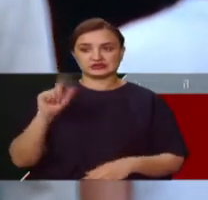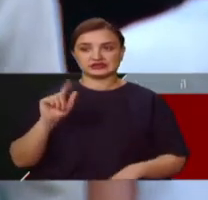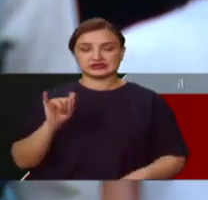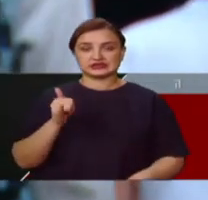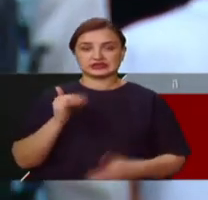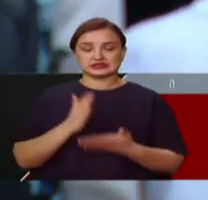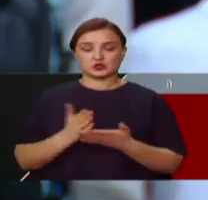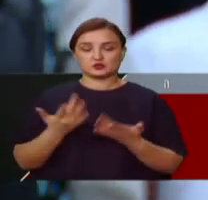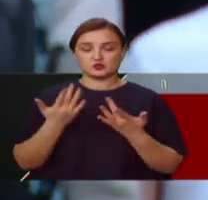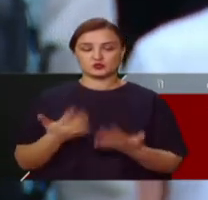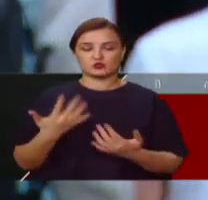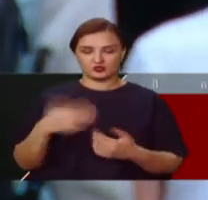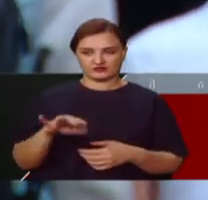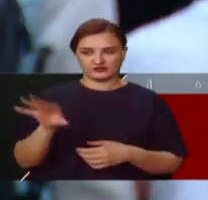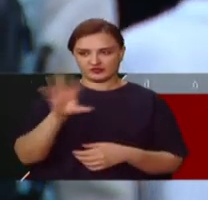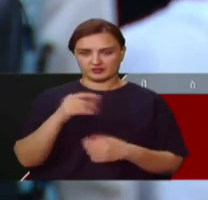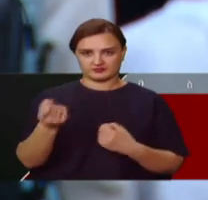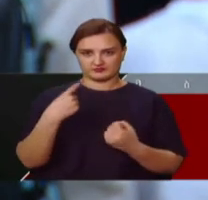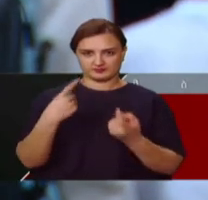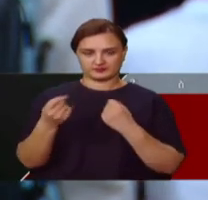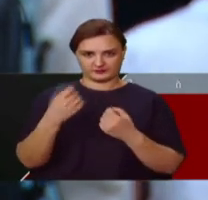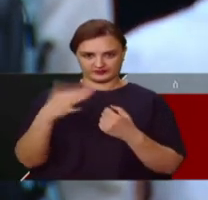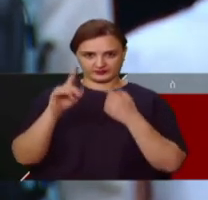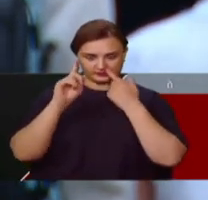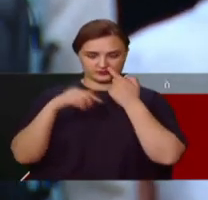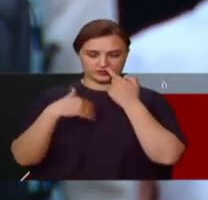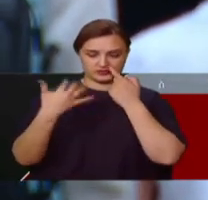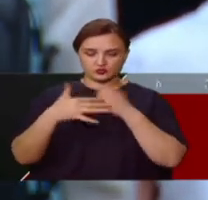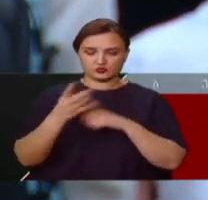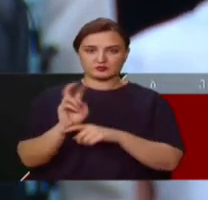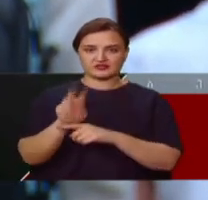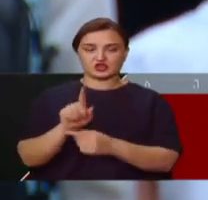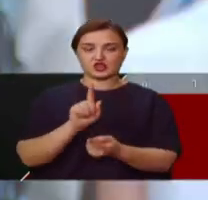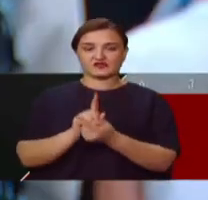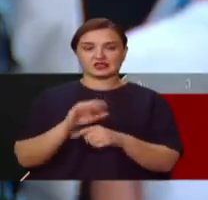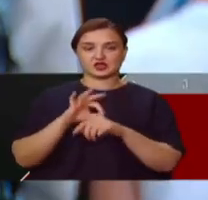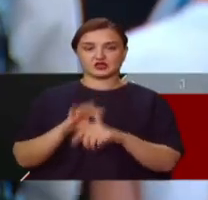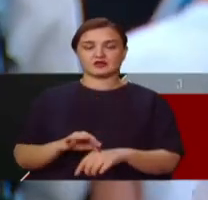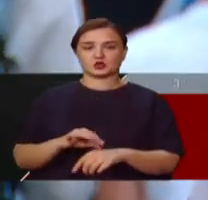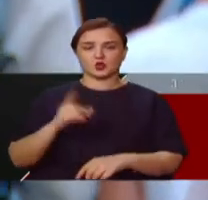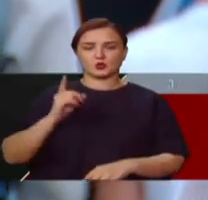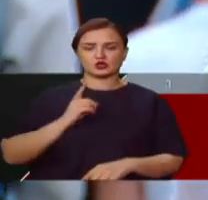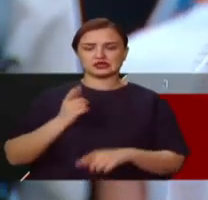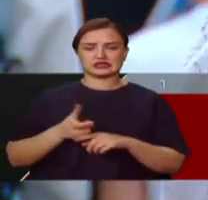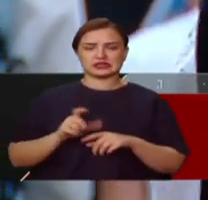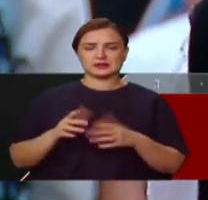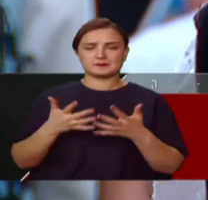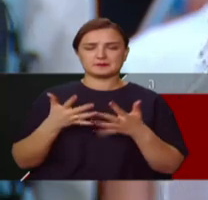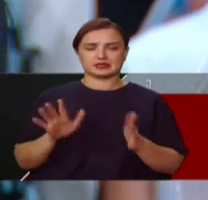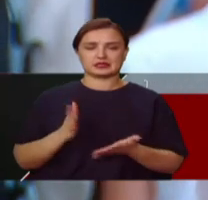da dziritadat uke daqvetili gvak qvala titkmis qvala ezoshi ro mividet da shekhvedra chavatarot modini zalyan didi gvak